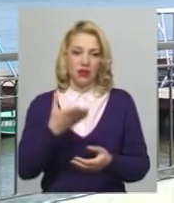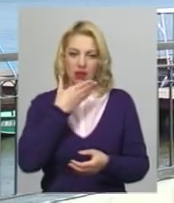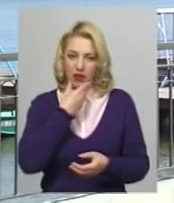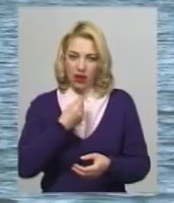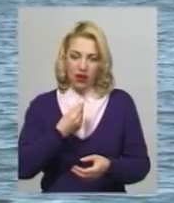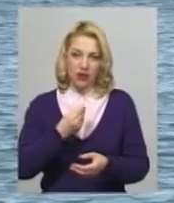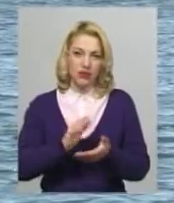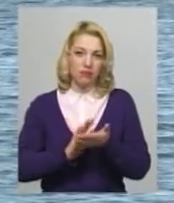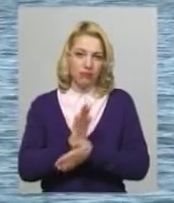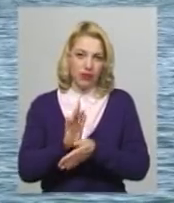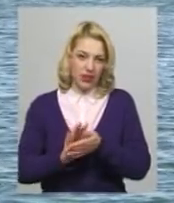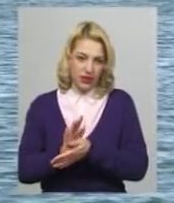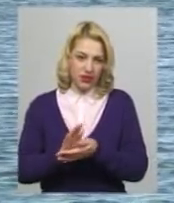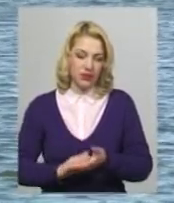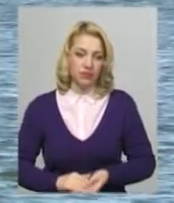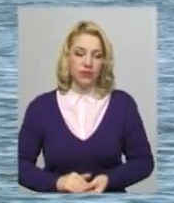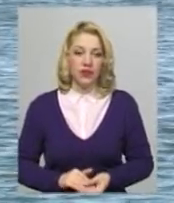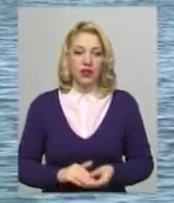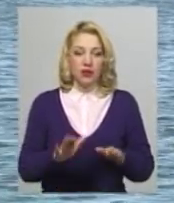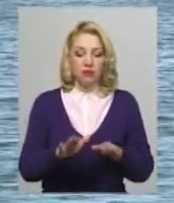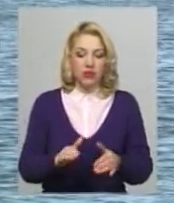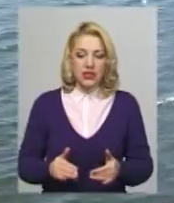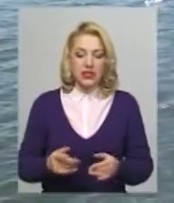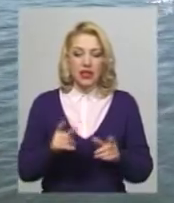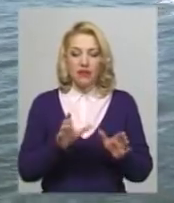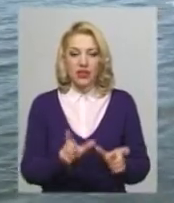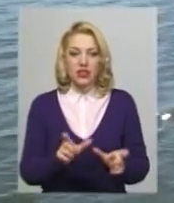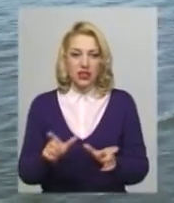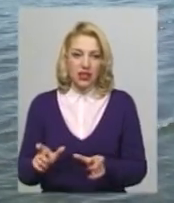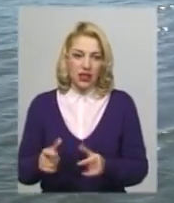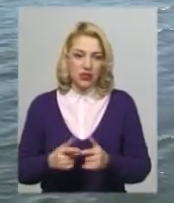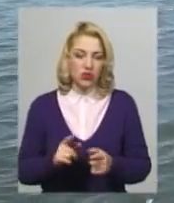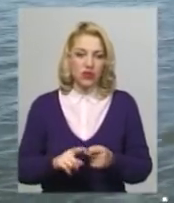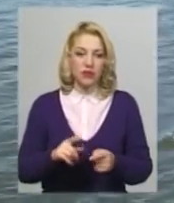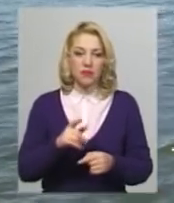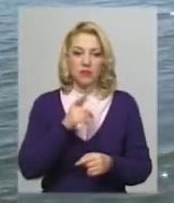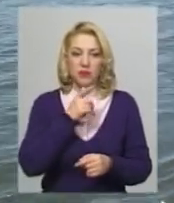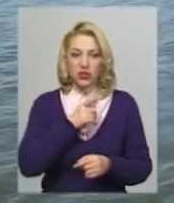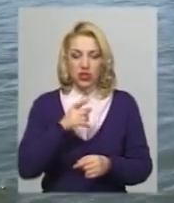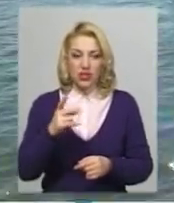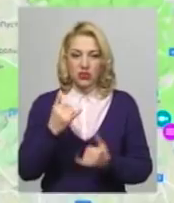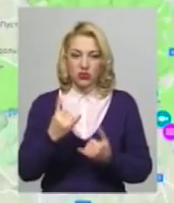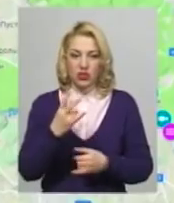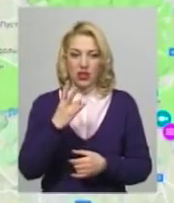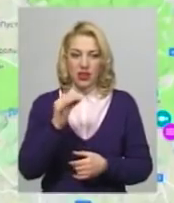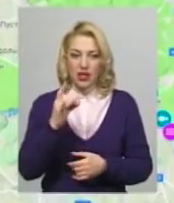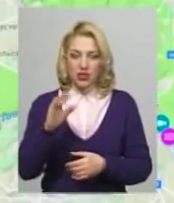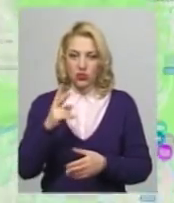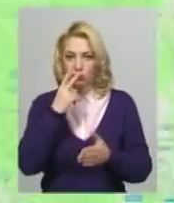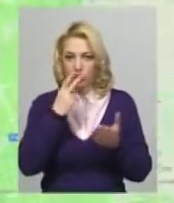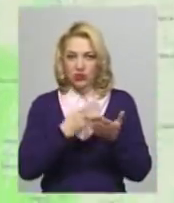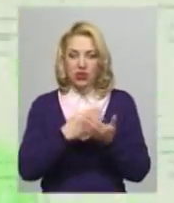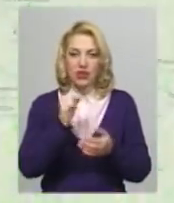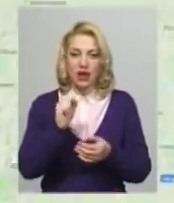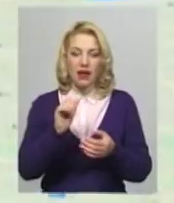гарний приріст. Місця нерестовищ та ділянок, дозволених для вилову водних біоресурсів під час цьогорічного нересту, зазначені на інтерактивній карті.